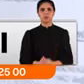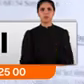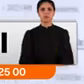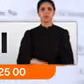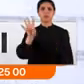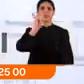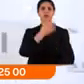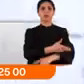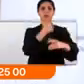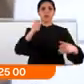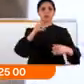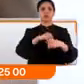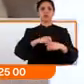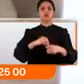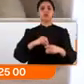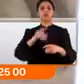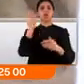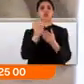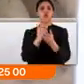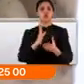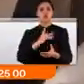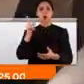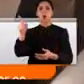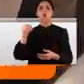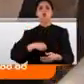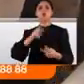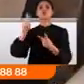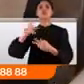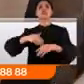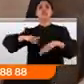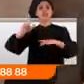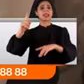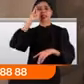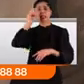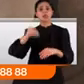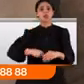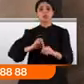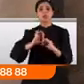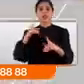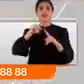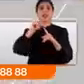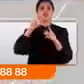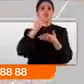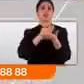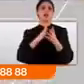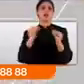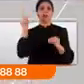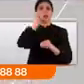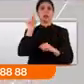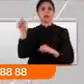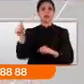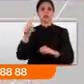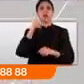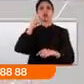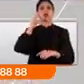40 ilde dosyası var ama hiçbir suçu o işlemedi. Tek kabahati kimliğini kaybetmesi. Sakarya'da işlenen